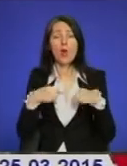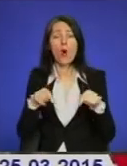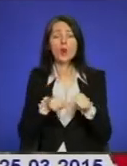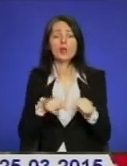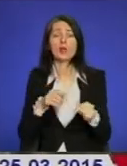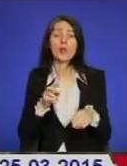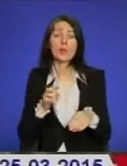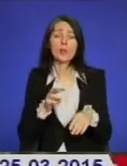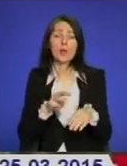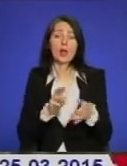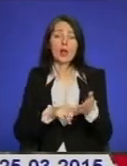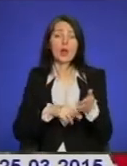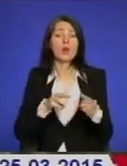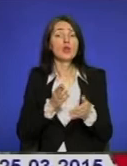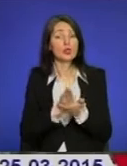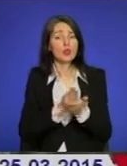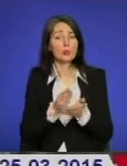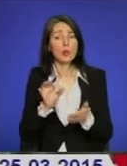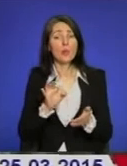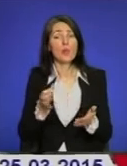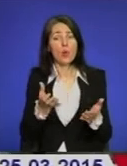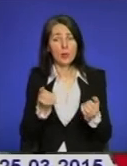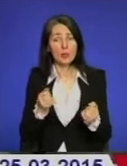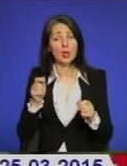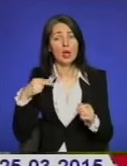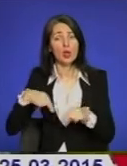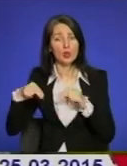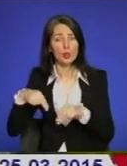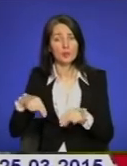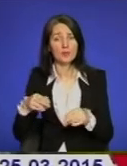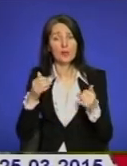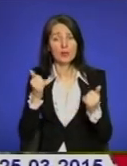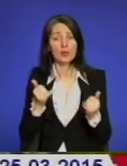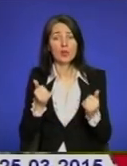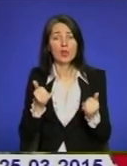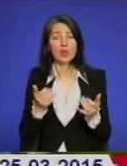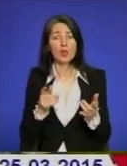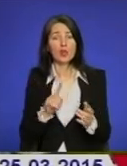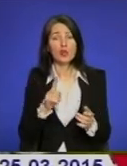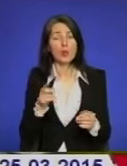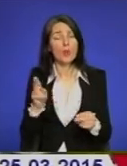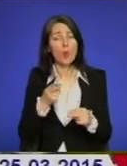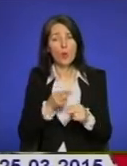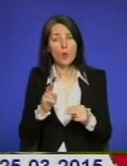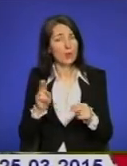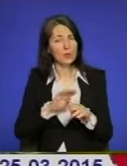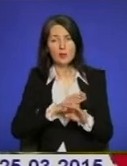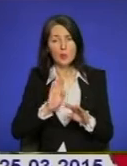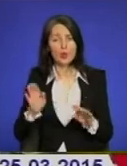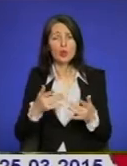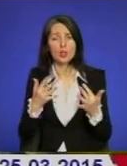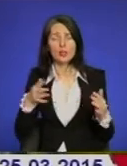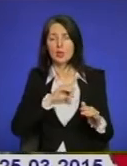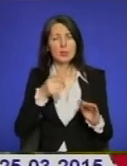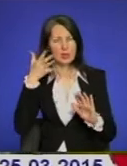на даний час порядку порядок ще не затвердження Кабінету Міністрів бо порядок інформування але щоб уникнути всяких непорозумінь